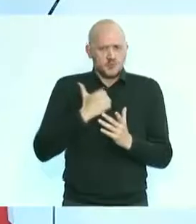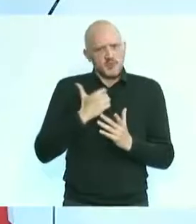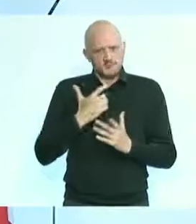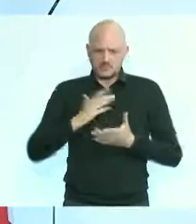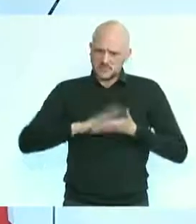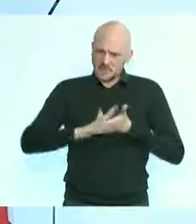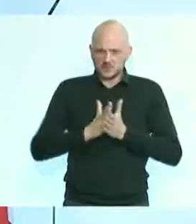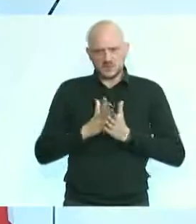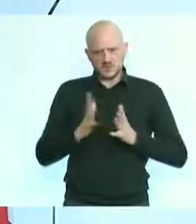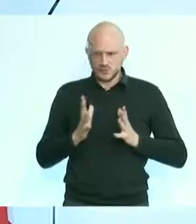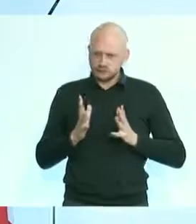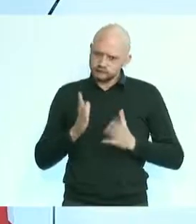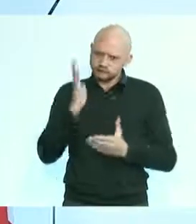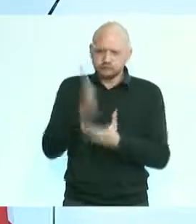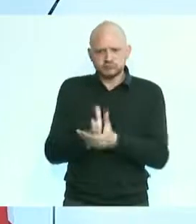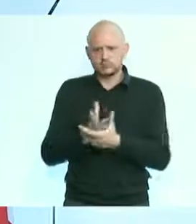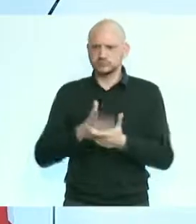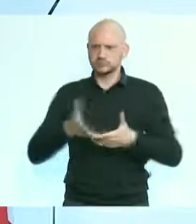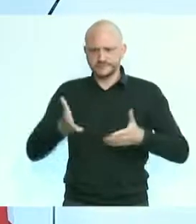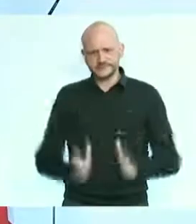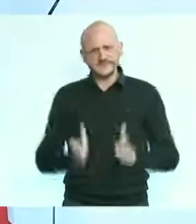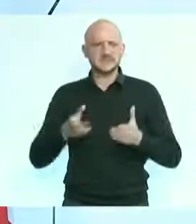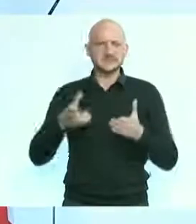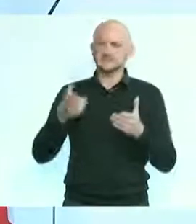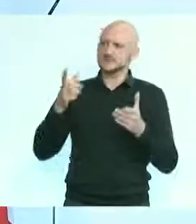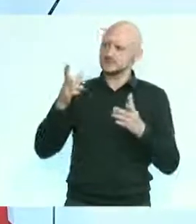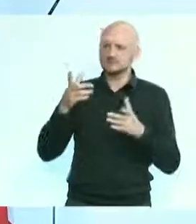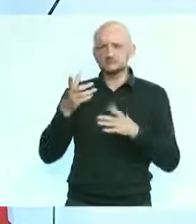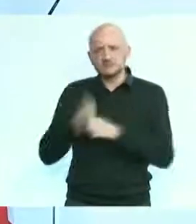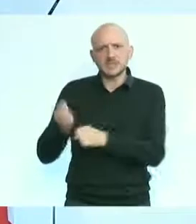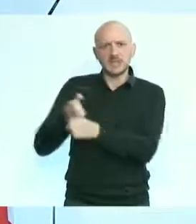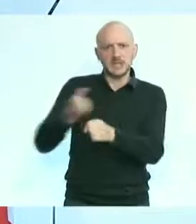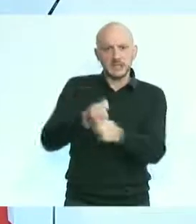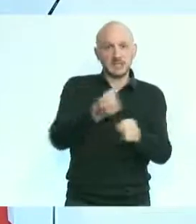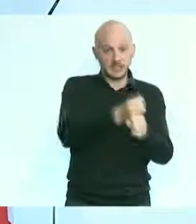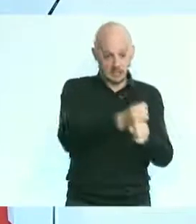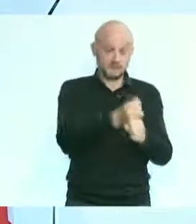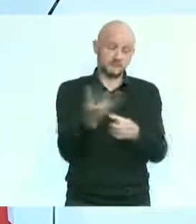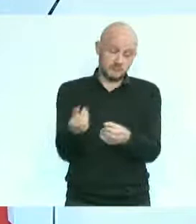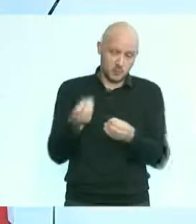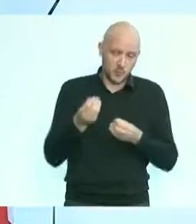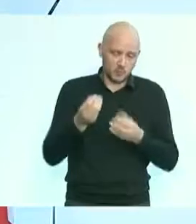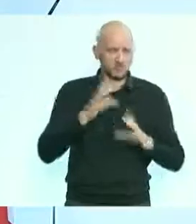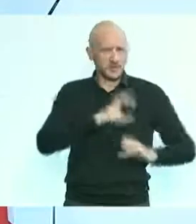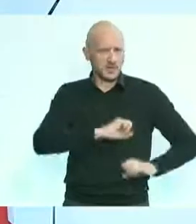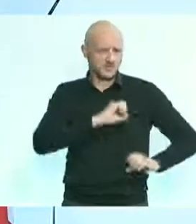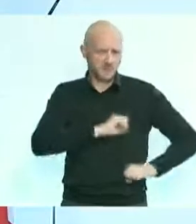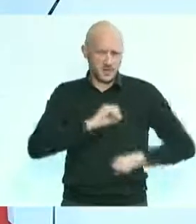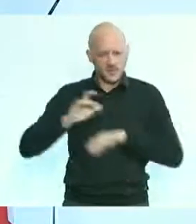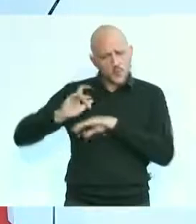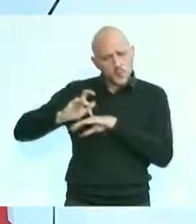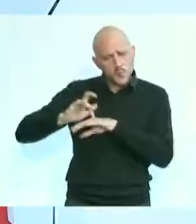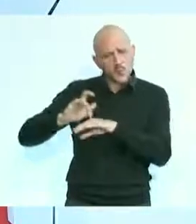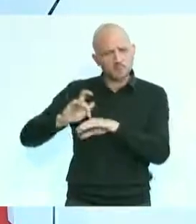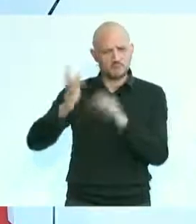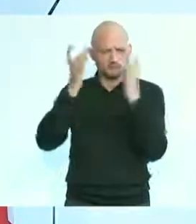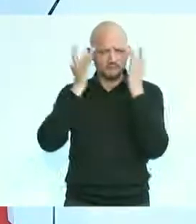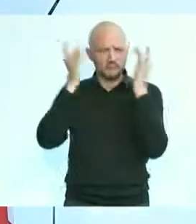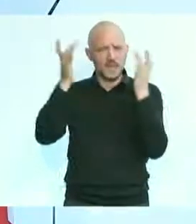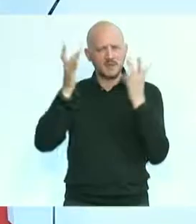ambassadeurs de l'accessibilité dans un certain nombre de régions. Donc ça nous a permis aussi d'expérimenter, par le biais des jeunes en service civique que nous accueillons au sein de